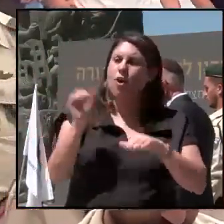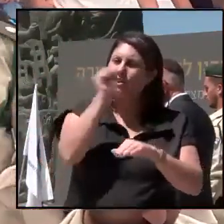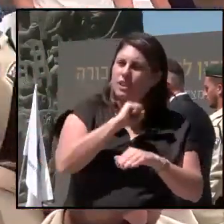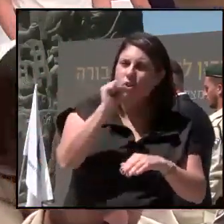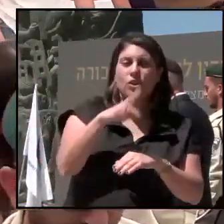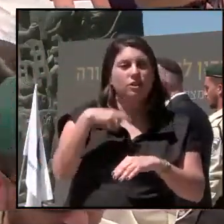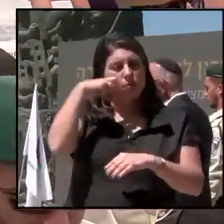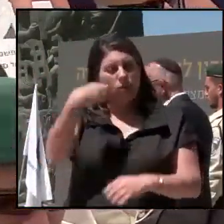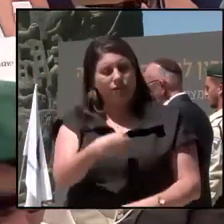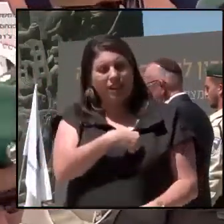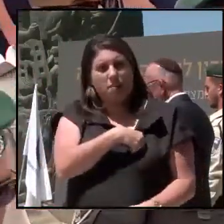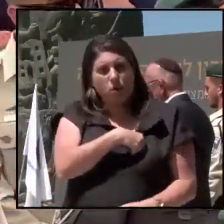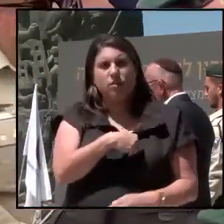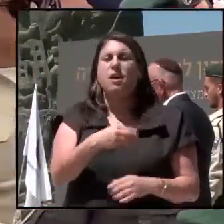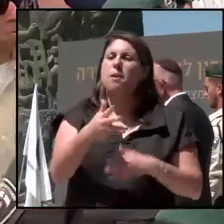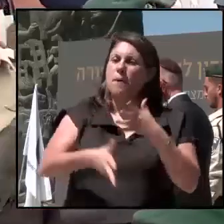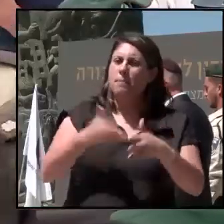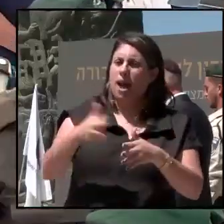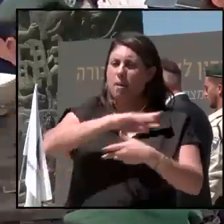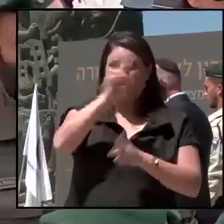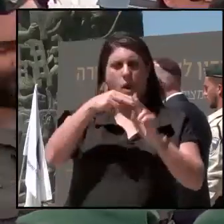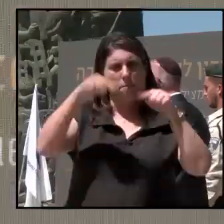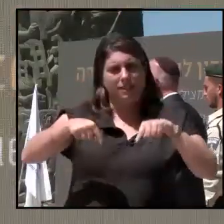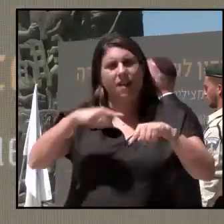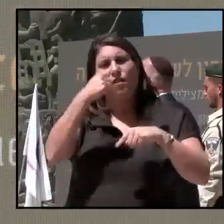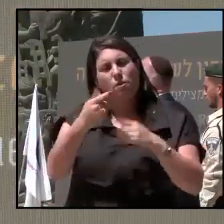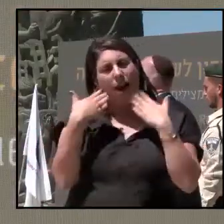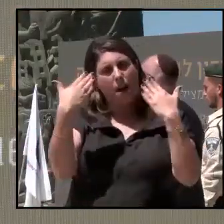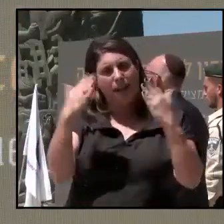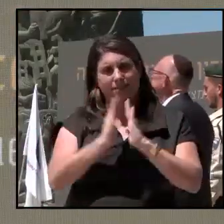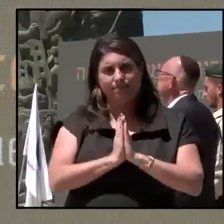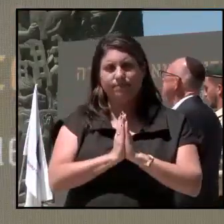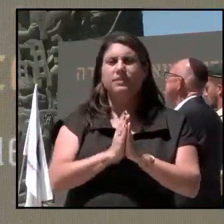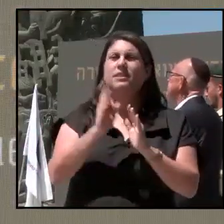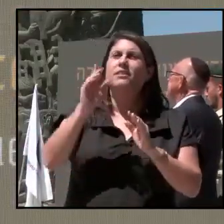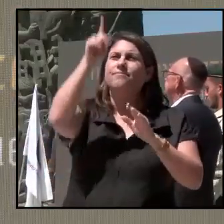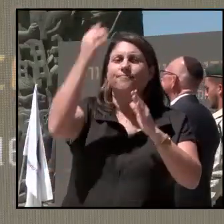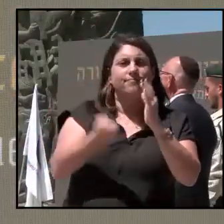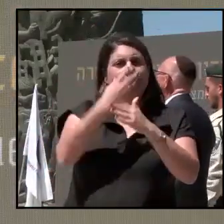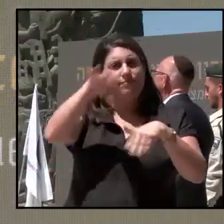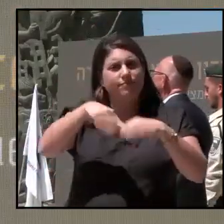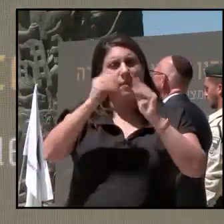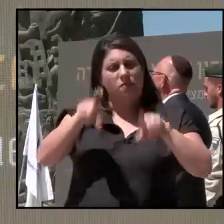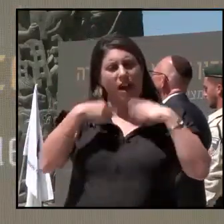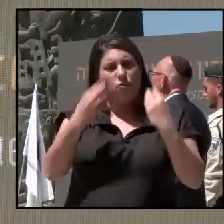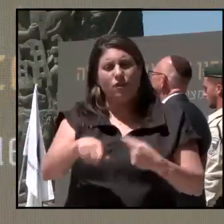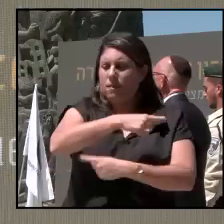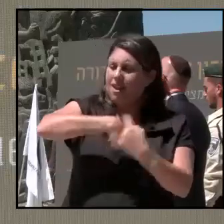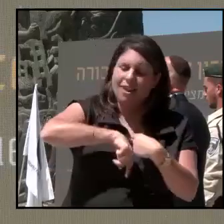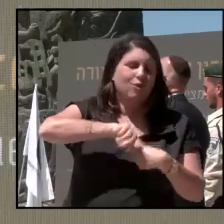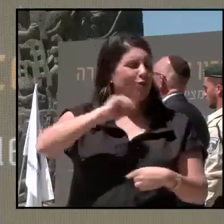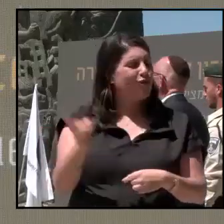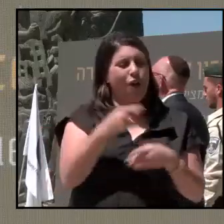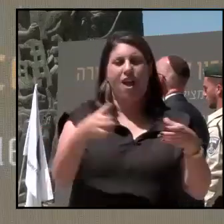תושבחתה ונחמתה, דאמירן בעולמה, ואימו אמן. יש למרבה משמיה וחיים טובים עלינו ועל כל